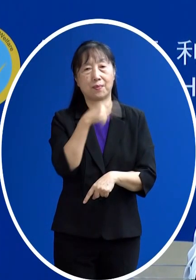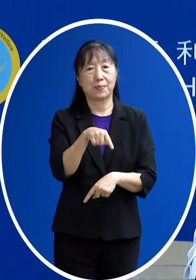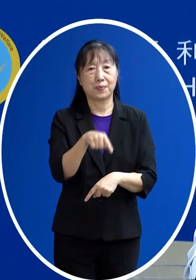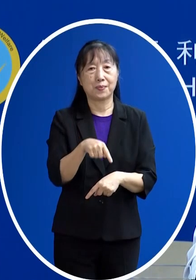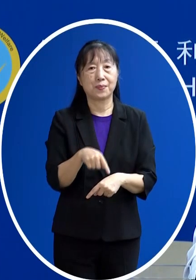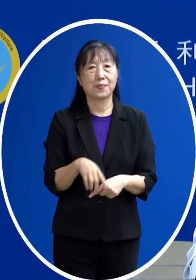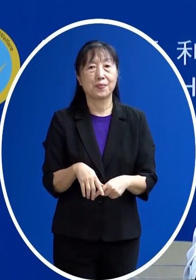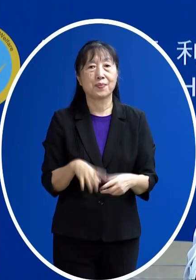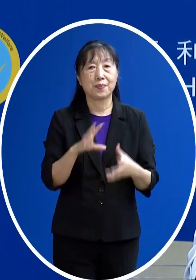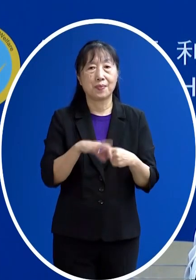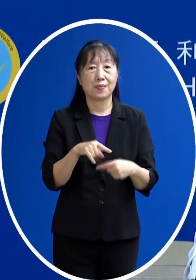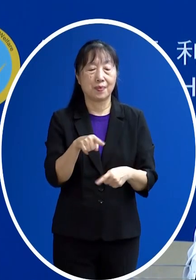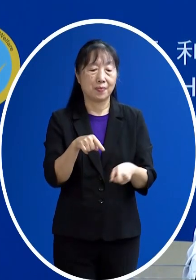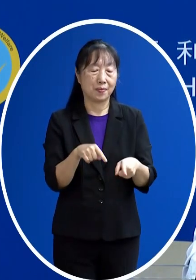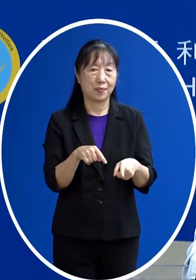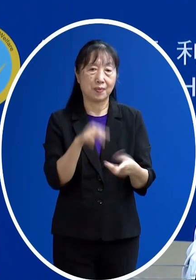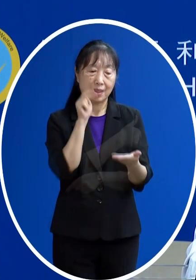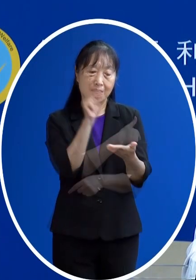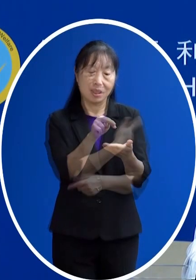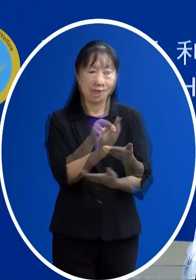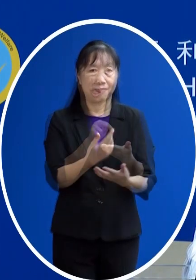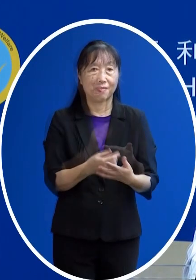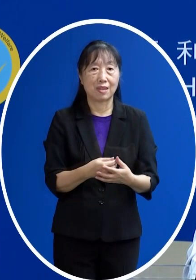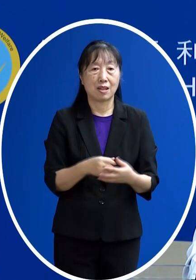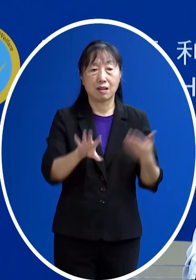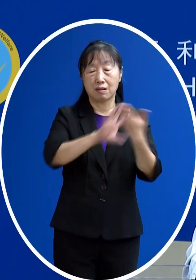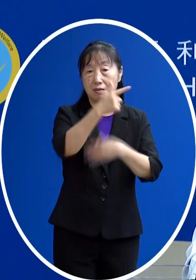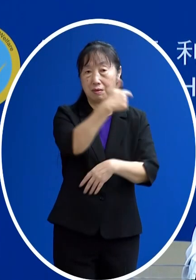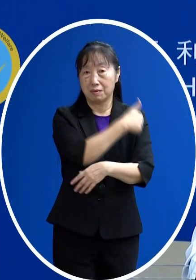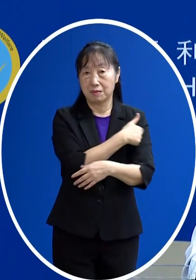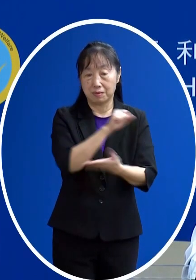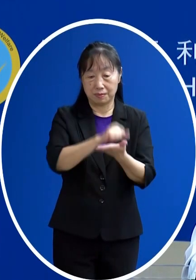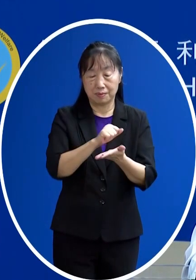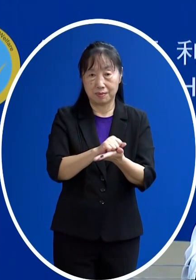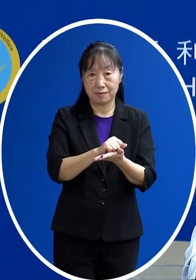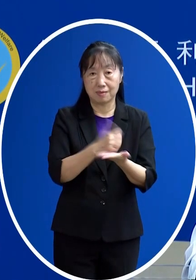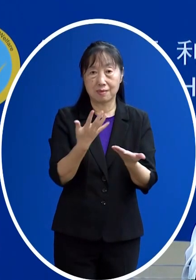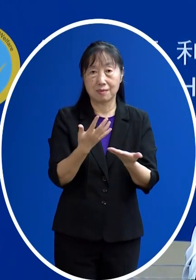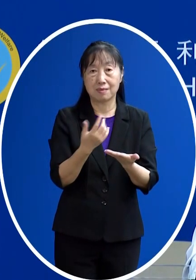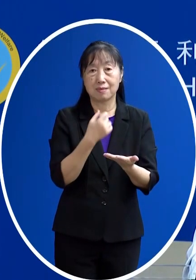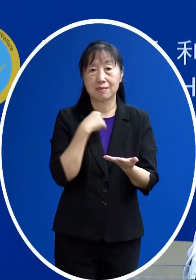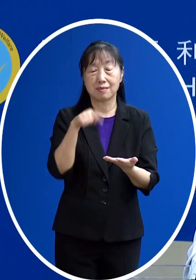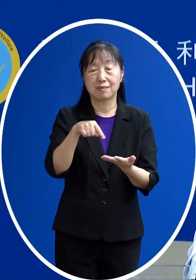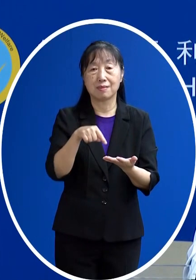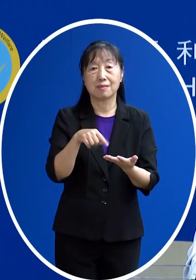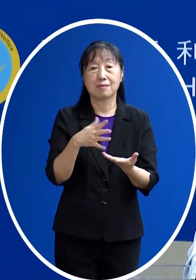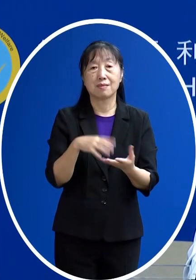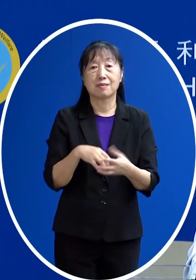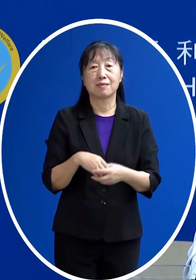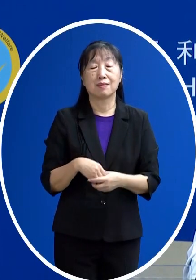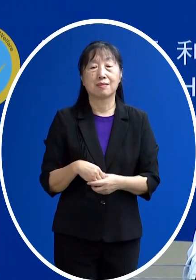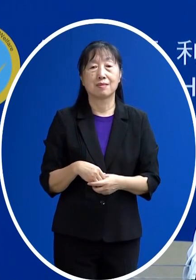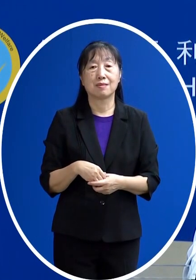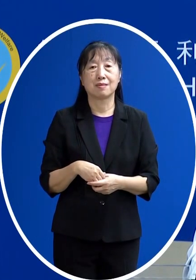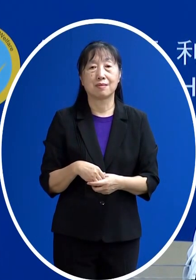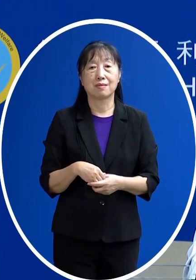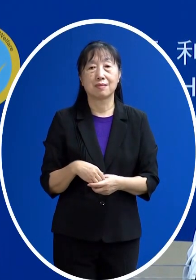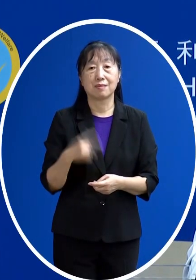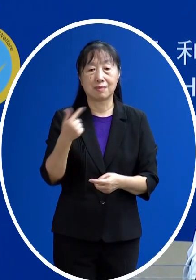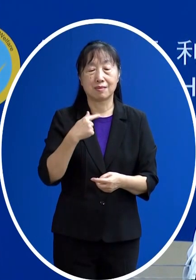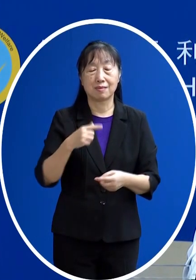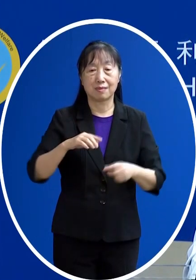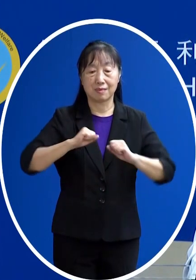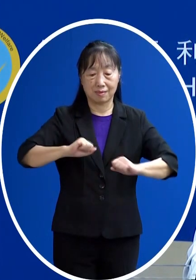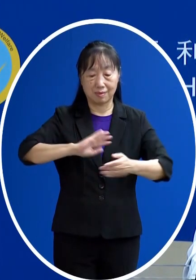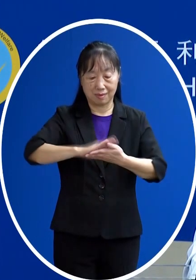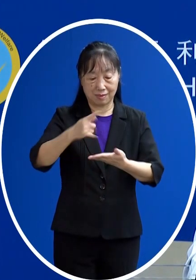执行面上会有非常多的一个困扰。国外接种的记录再怎么样能够导入到我们的这个健康准